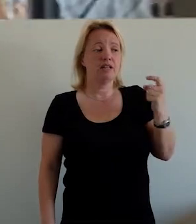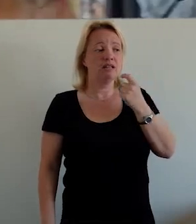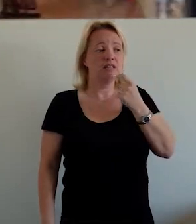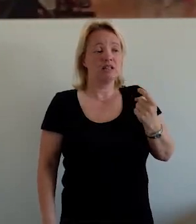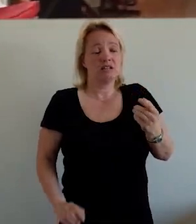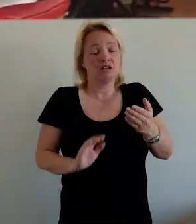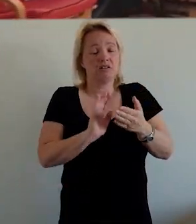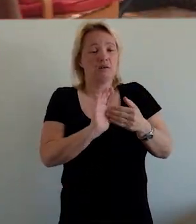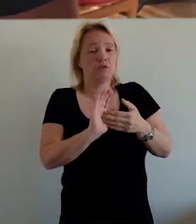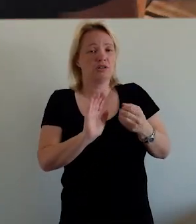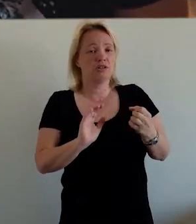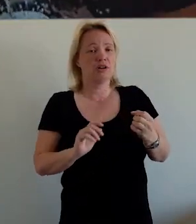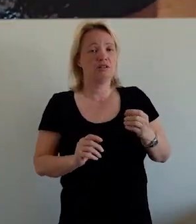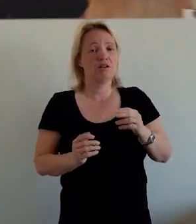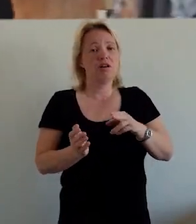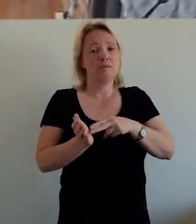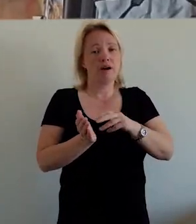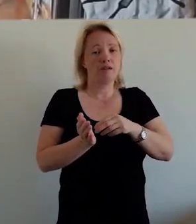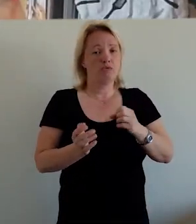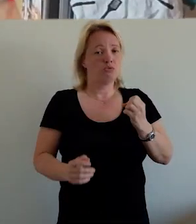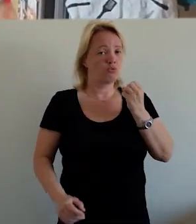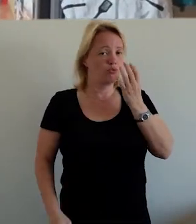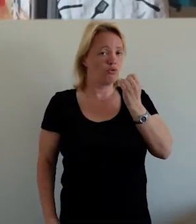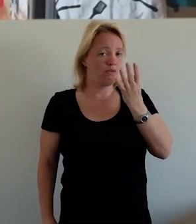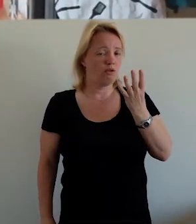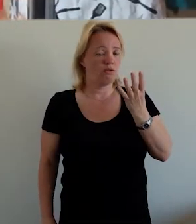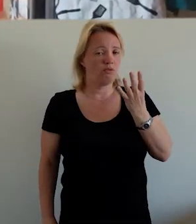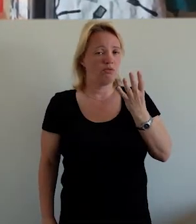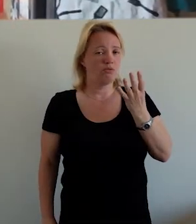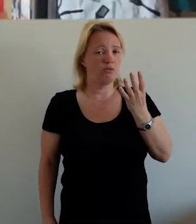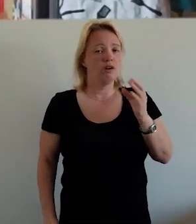Jestliže chcete vajíčko růžové,